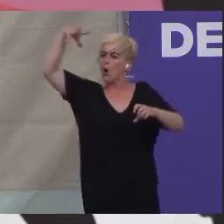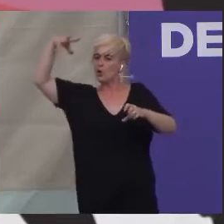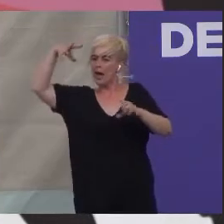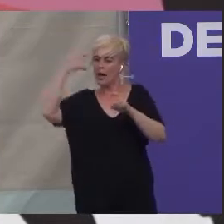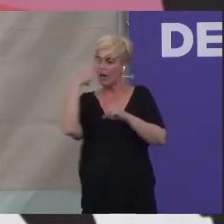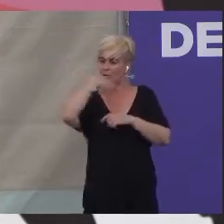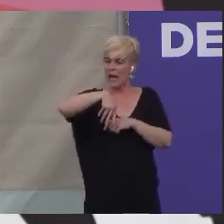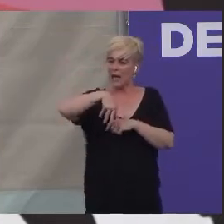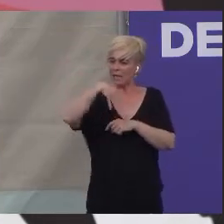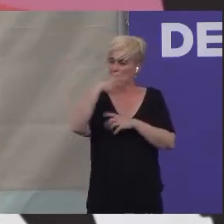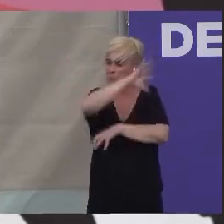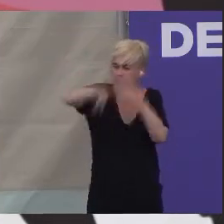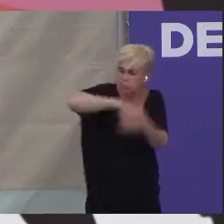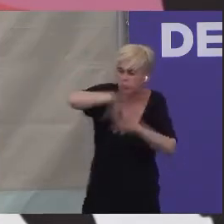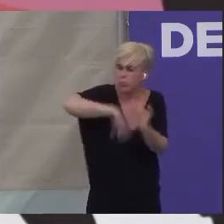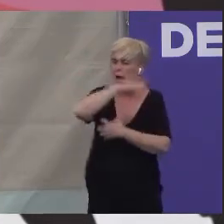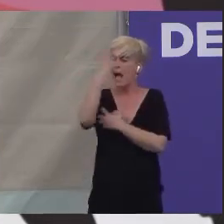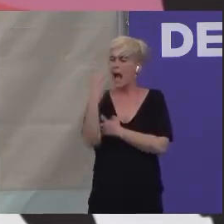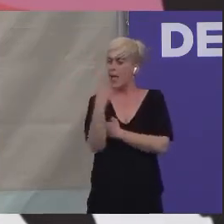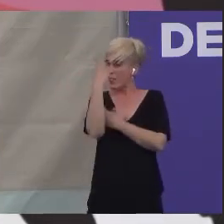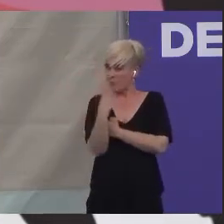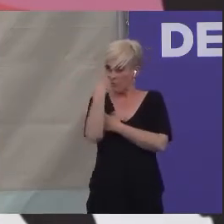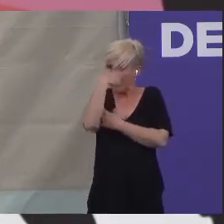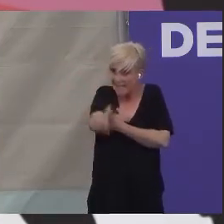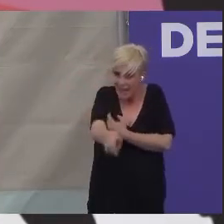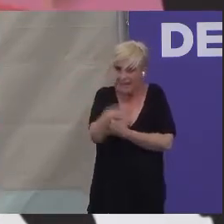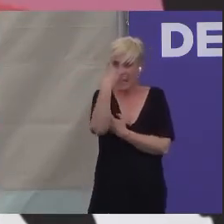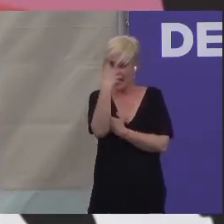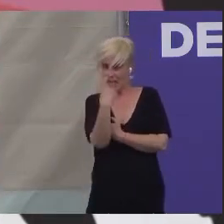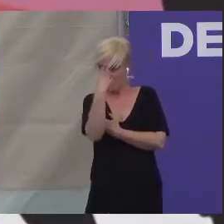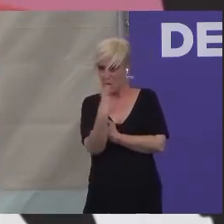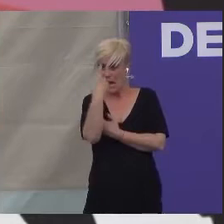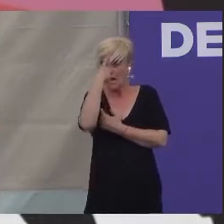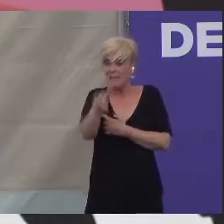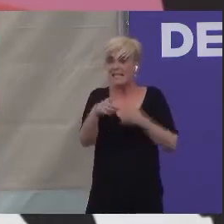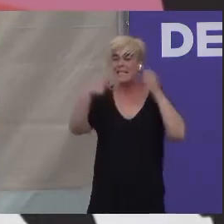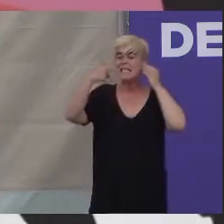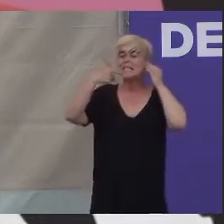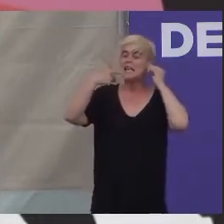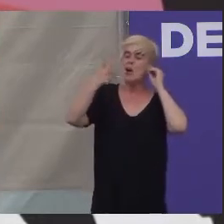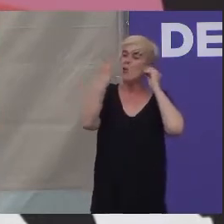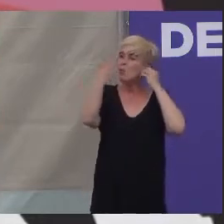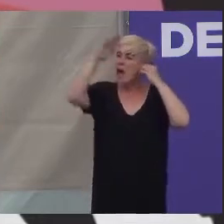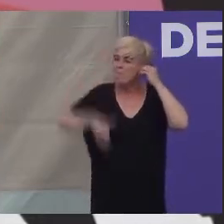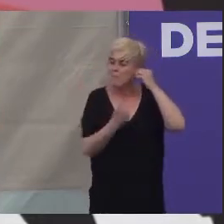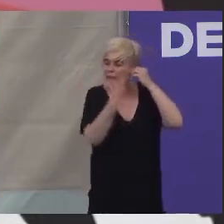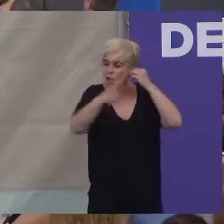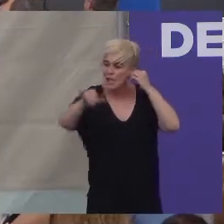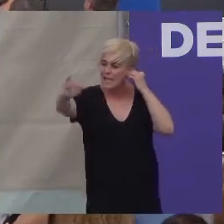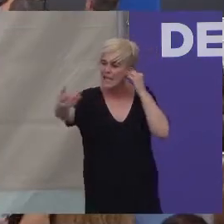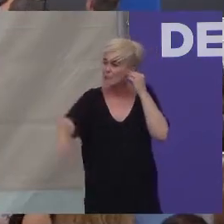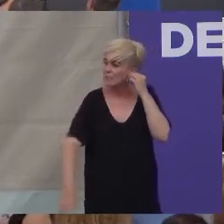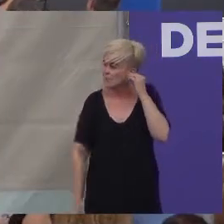escaramuzas. Hacemos falta, lo sabéis que hacemos falta, ni una menos.